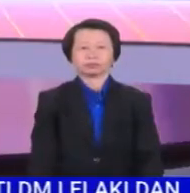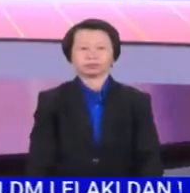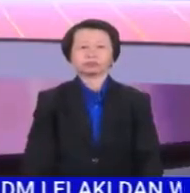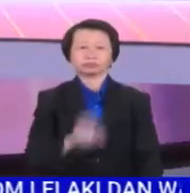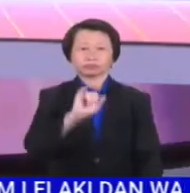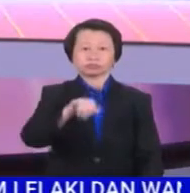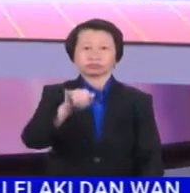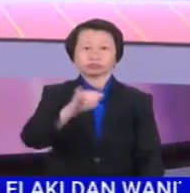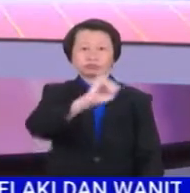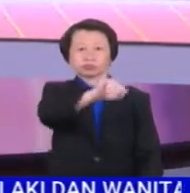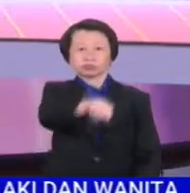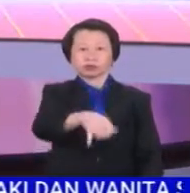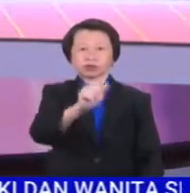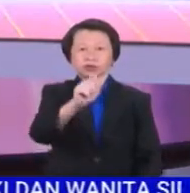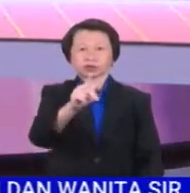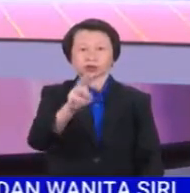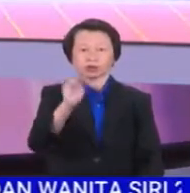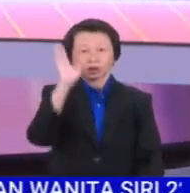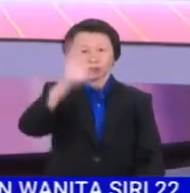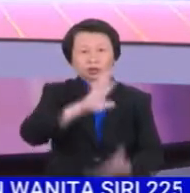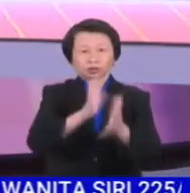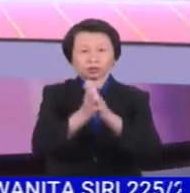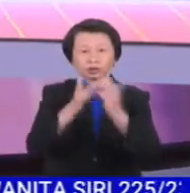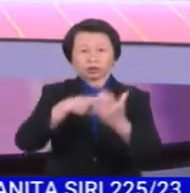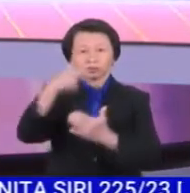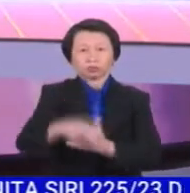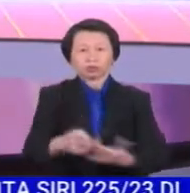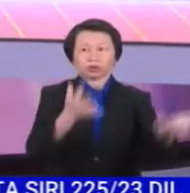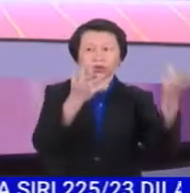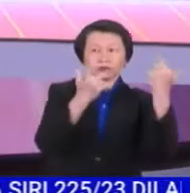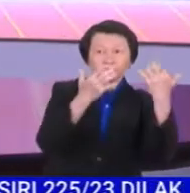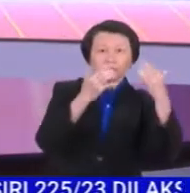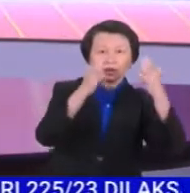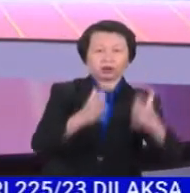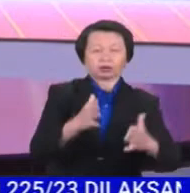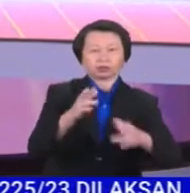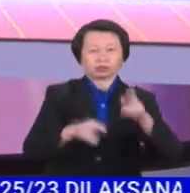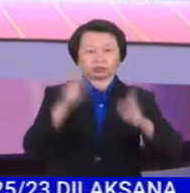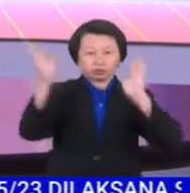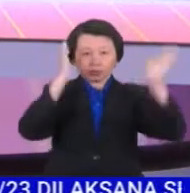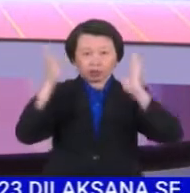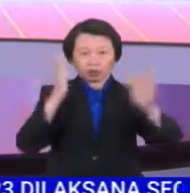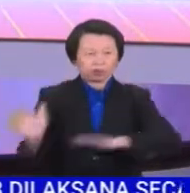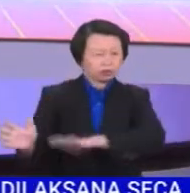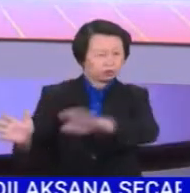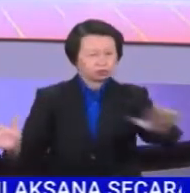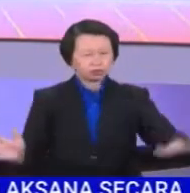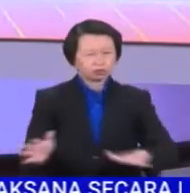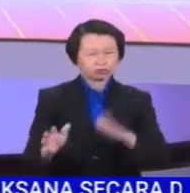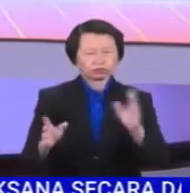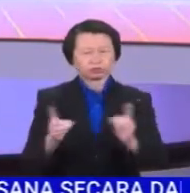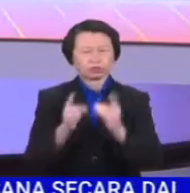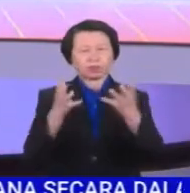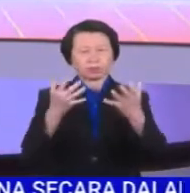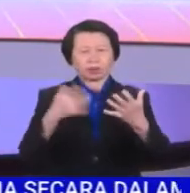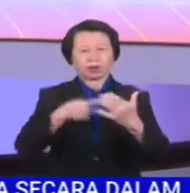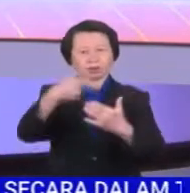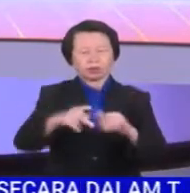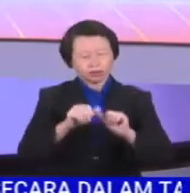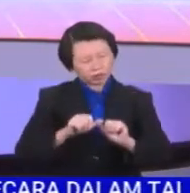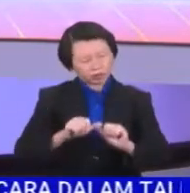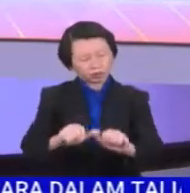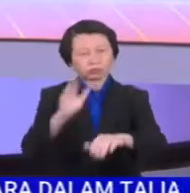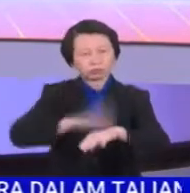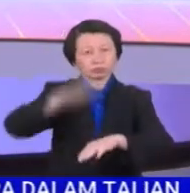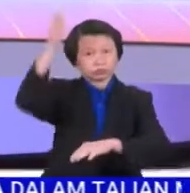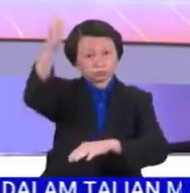Jelajah Aspirasi Keluarga Malaysia bakal menjadi program yang dinanti-nantikan warga tempatan. Rata-rata pengunjung yang ditemui mahu program diteruskan pada